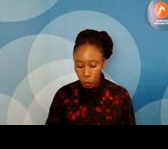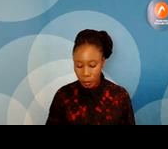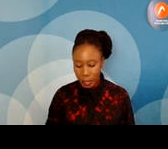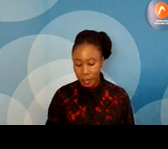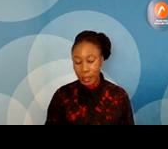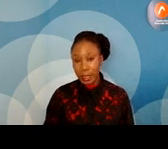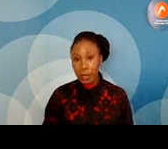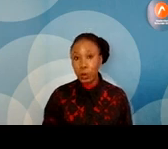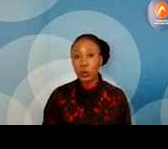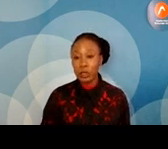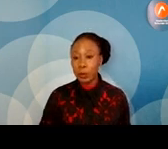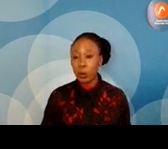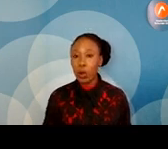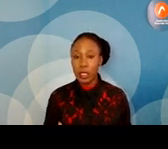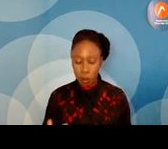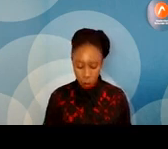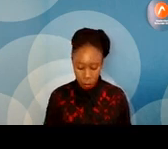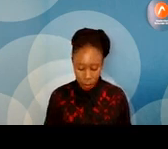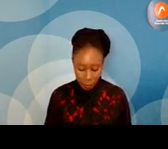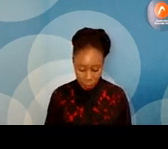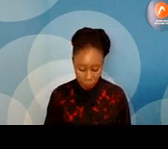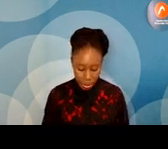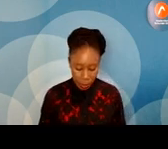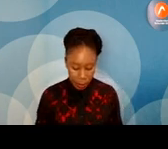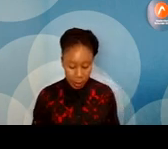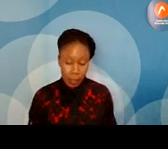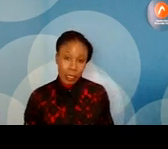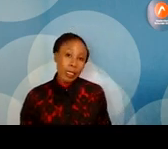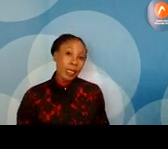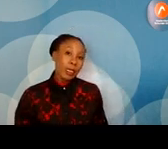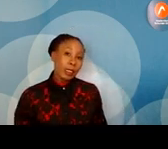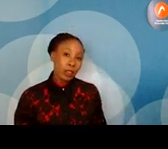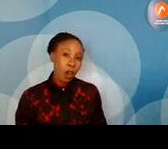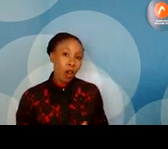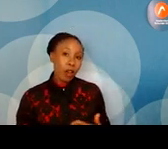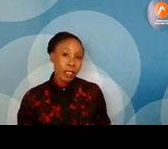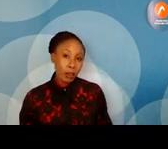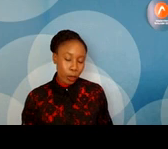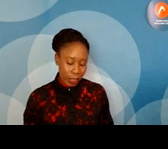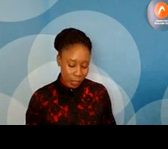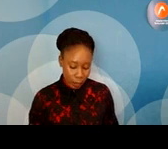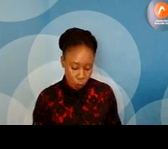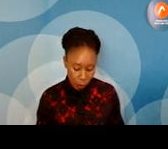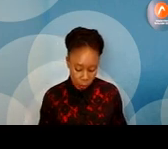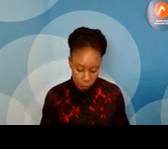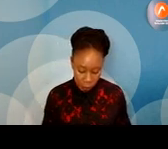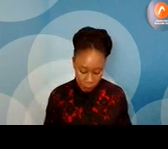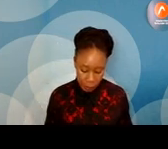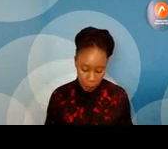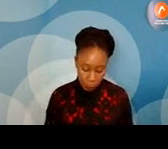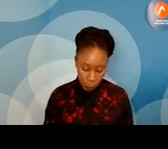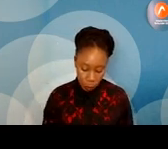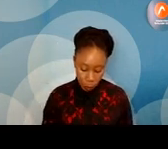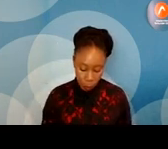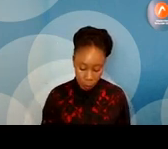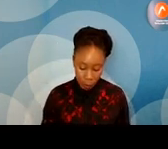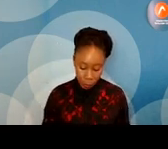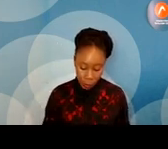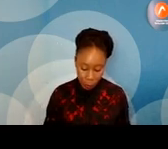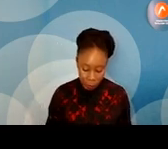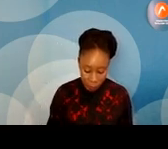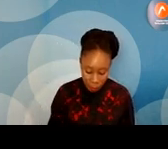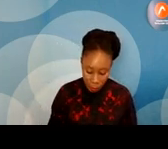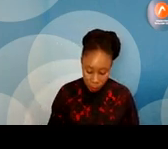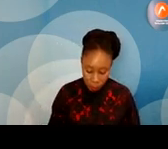hälsoeffekterna och åtgärder i relation till biologisk åldrande ska i organisationen till exempel då vara